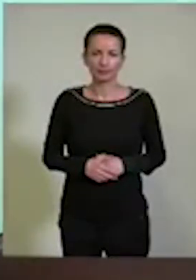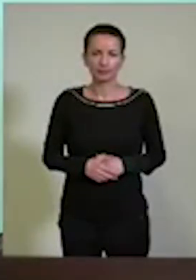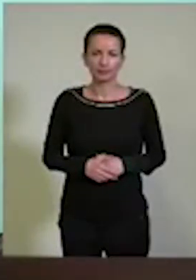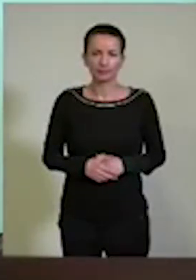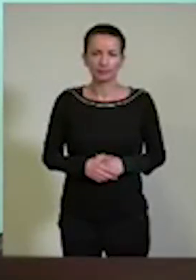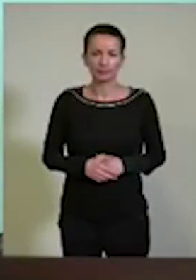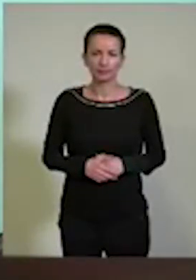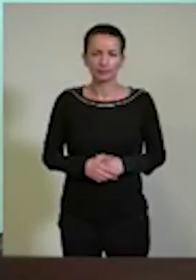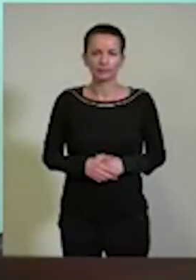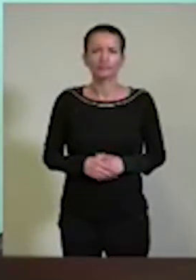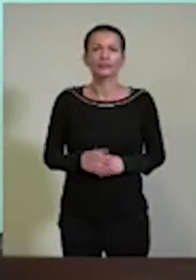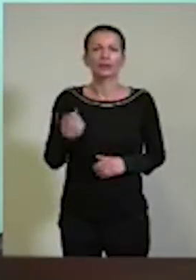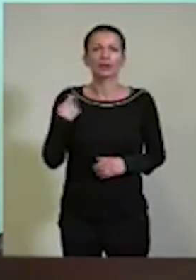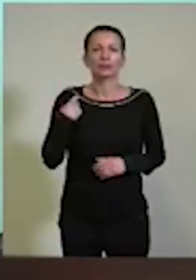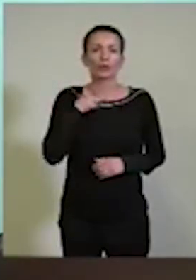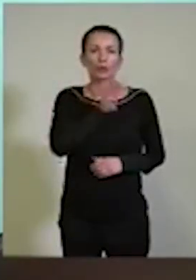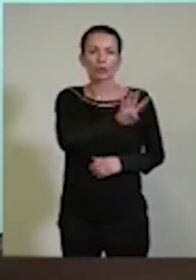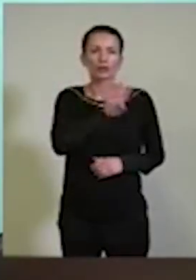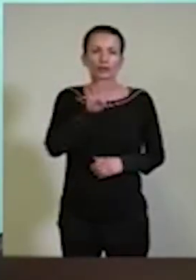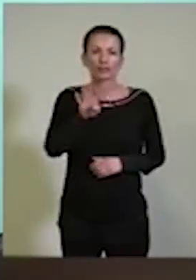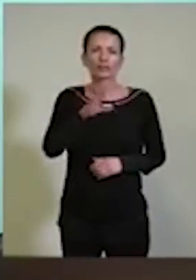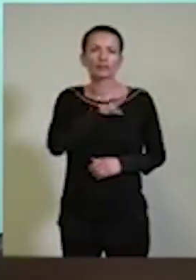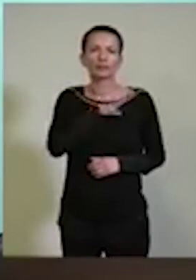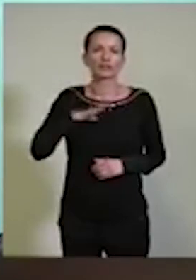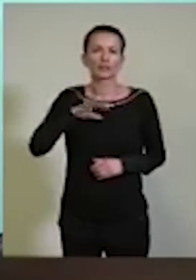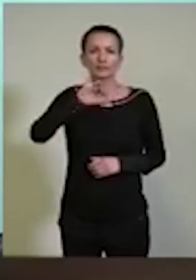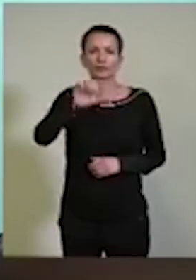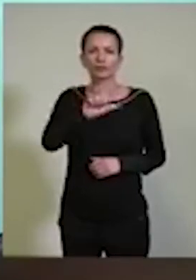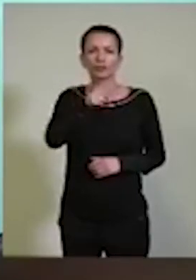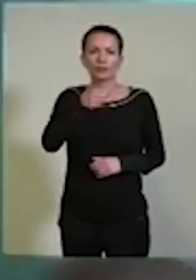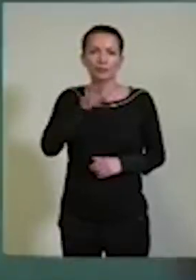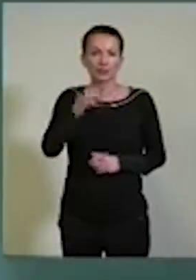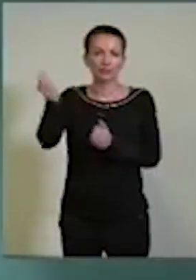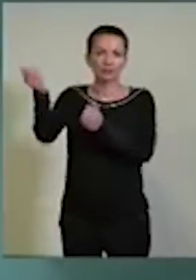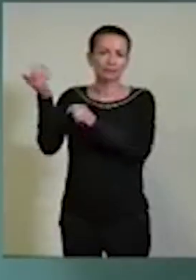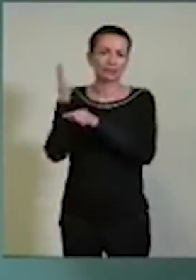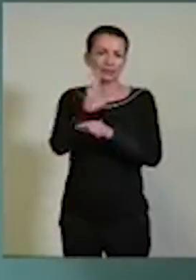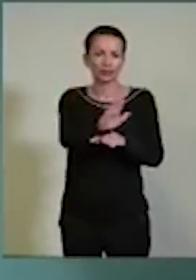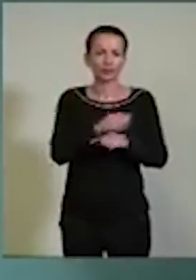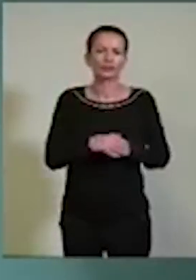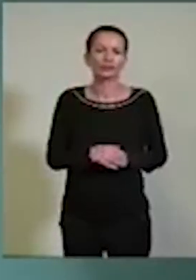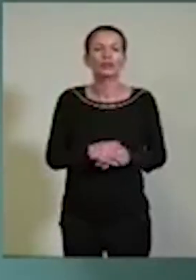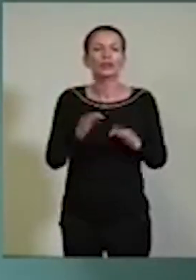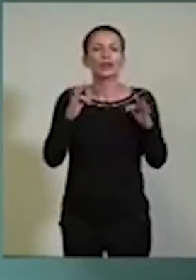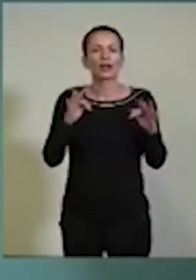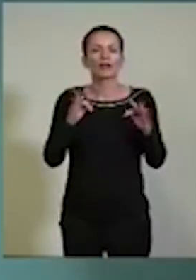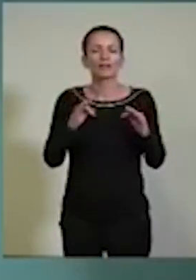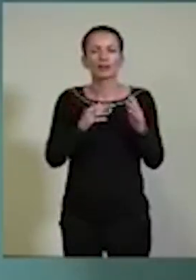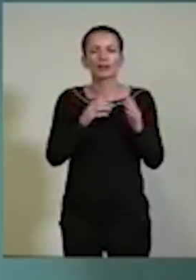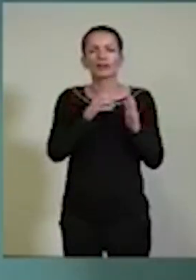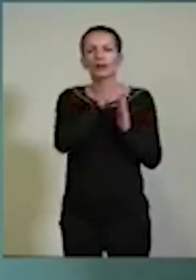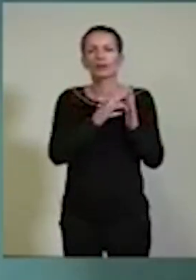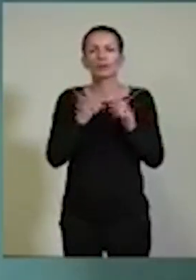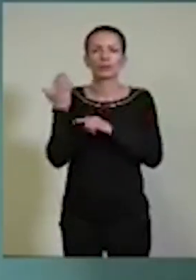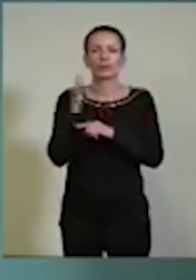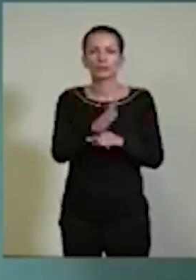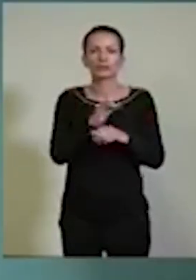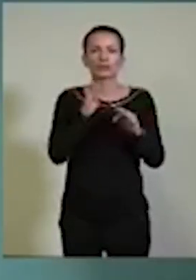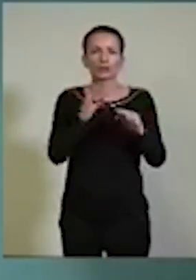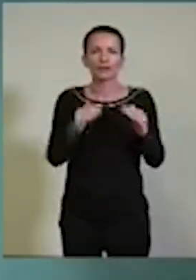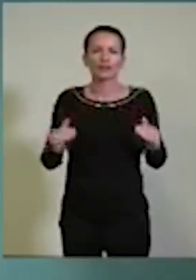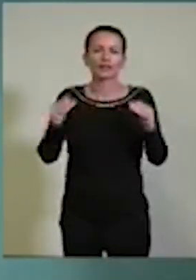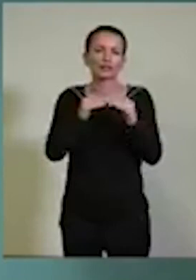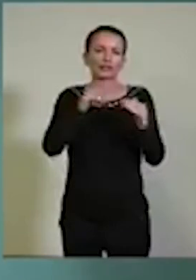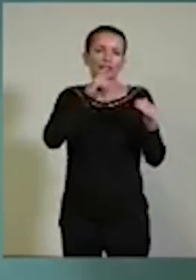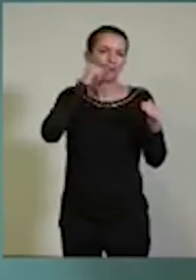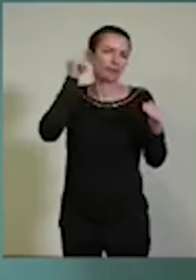délibération 44 qui est présentée par Madame Delphine Jamet, relative à la présentation du rapport sur la situation en matière de l'égalité entre les